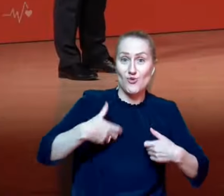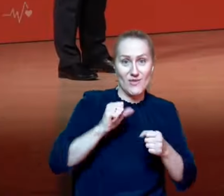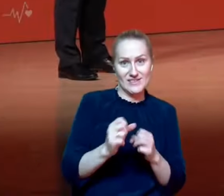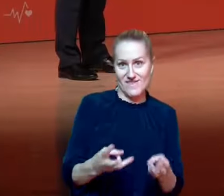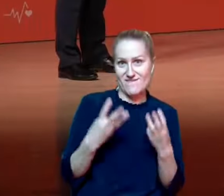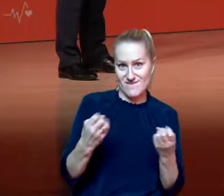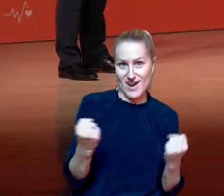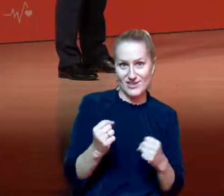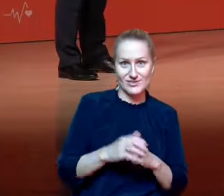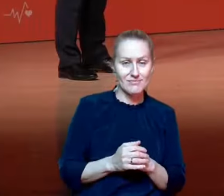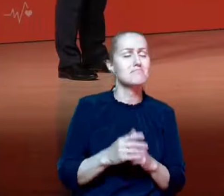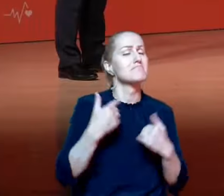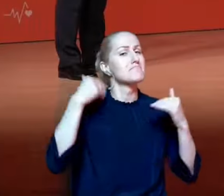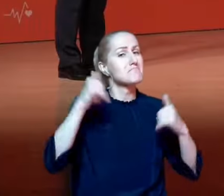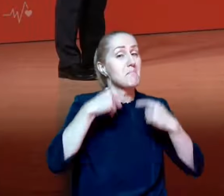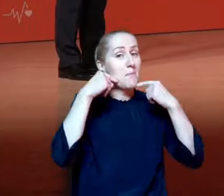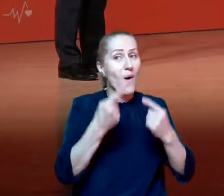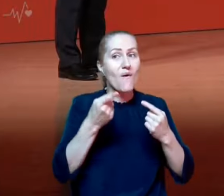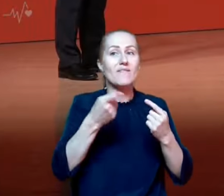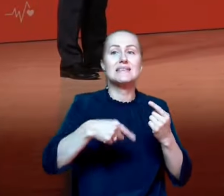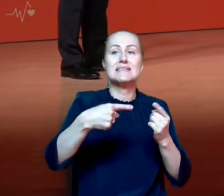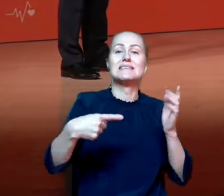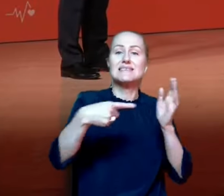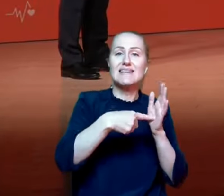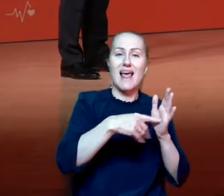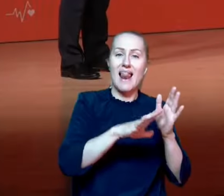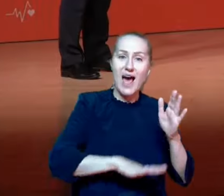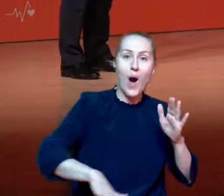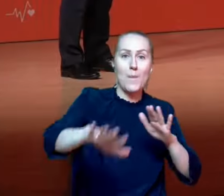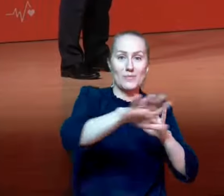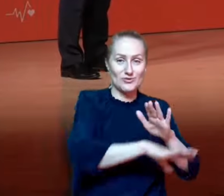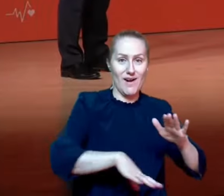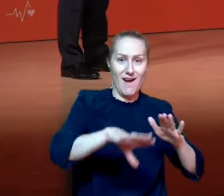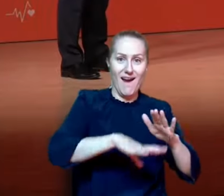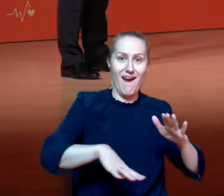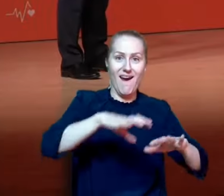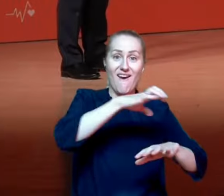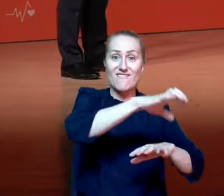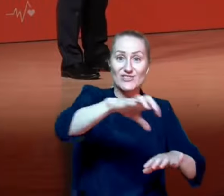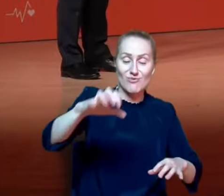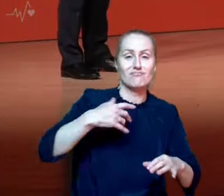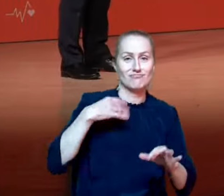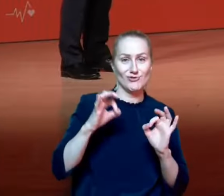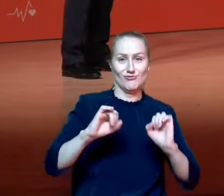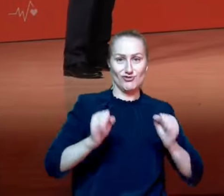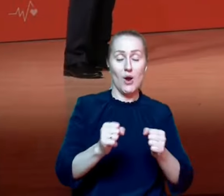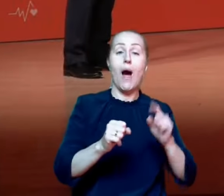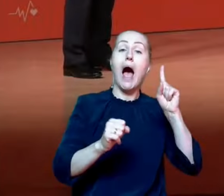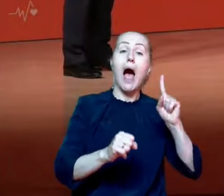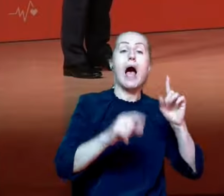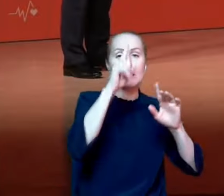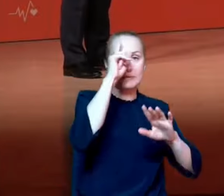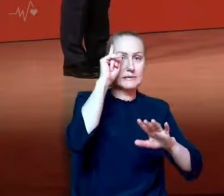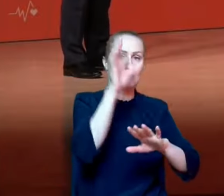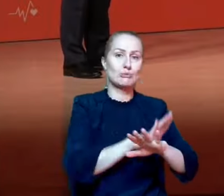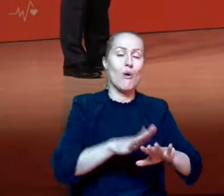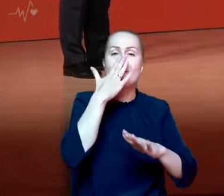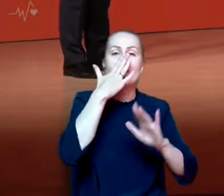tych sferach infrastrukturalnych sobie dobrze radzimy. Pozostała cała sfera ta społeczna, włączania